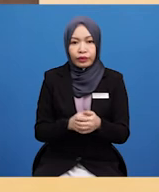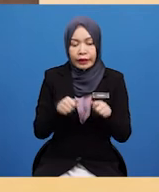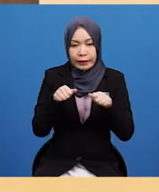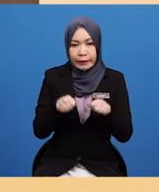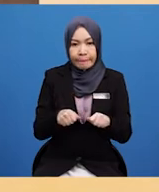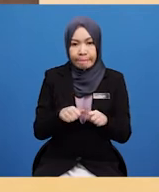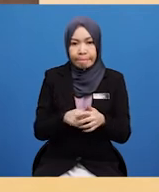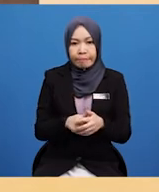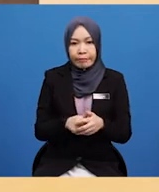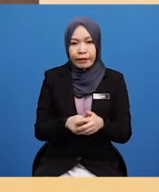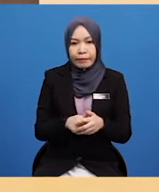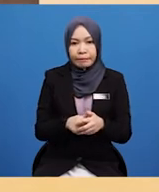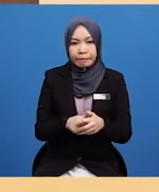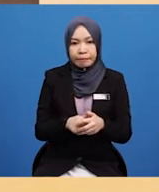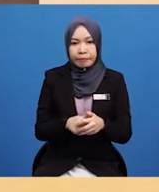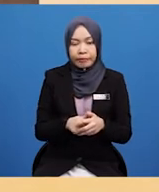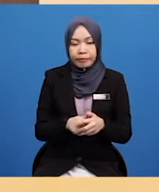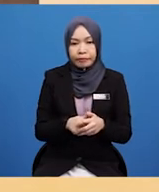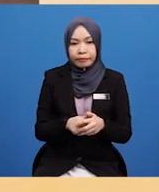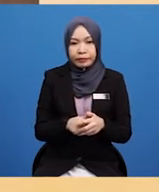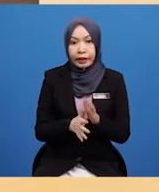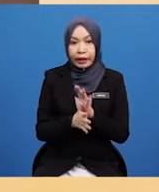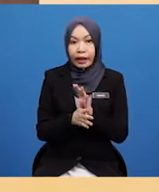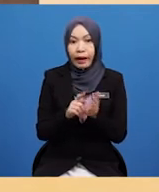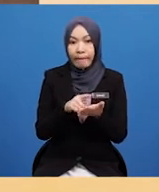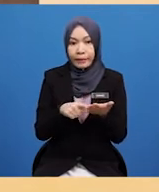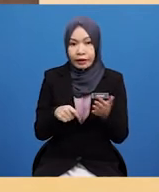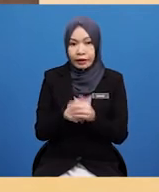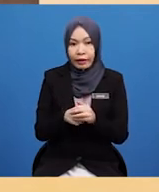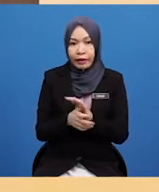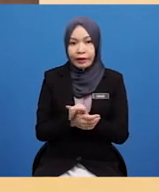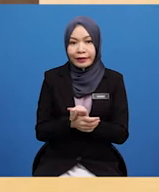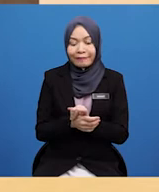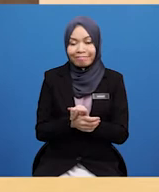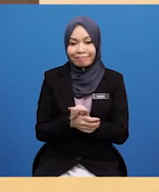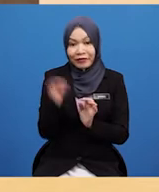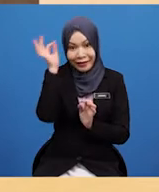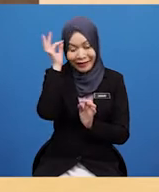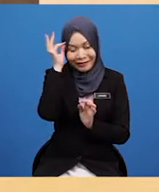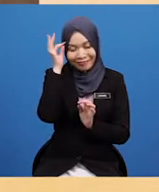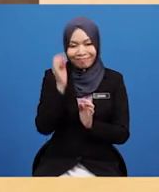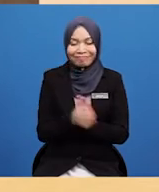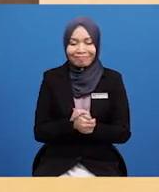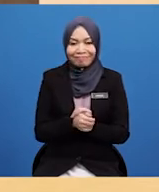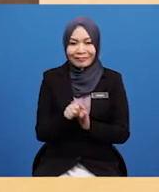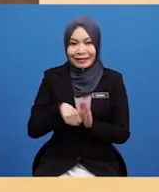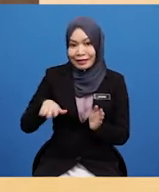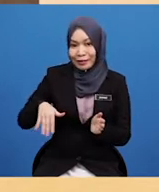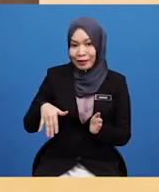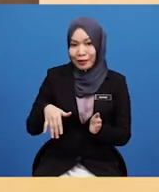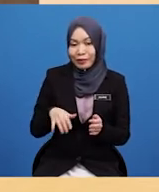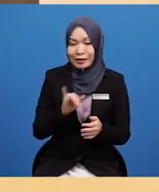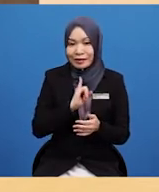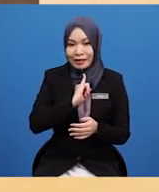jawapan murid-murid kemukakan. Baiklah murid-murid, sebelum cikgu berundur diri, suka untuk cikgu